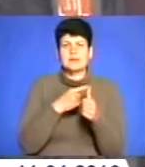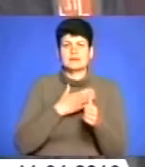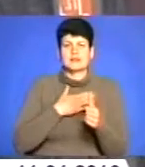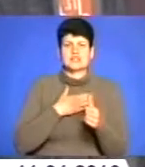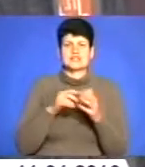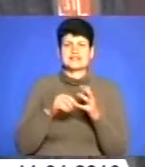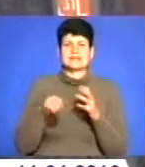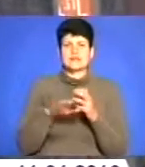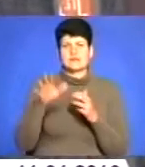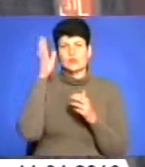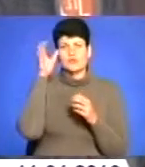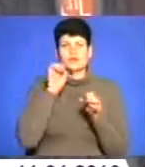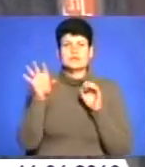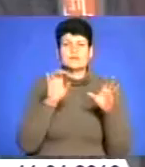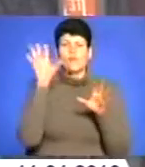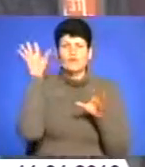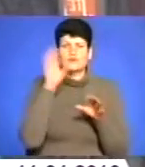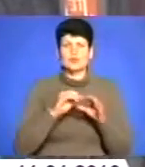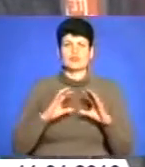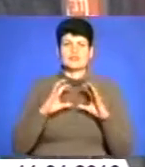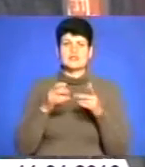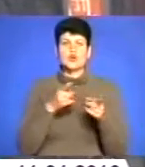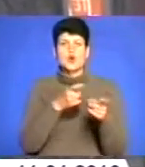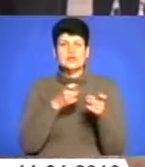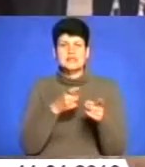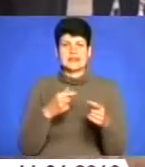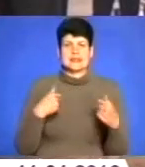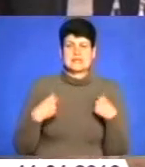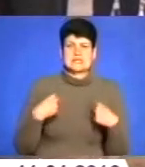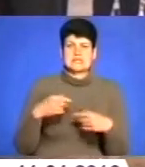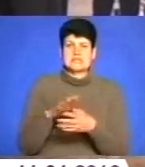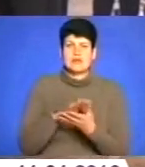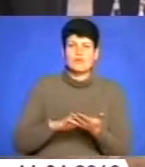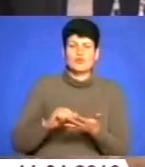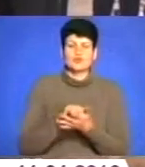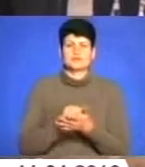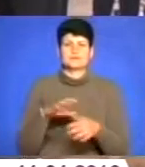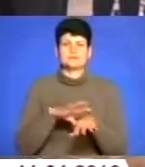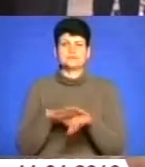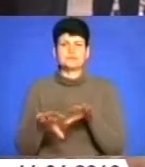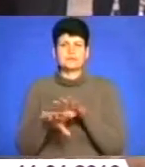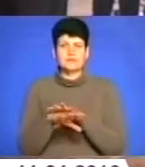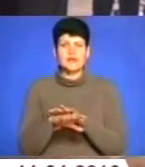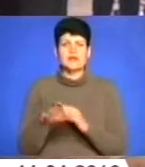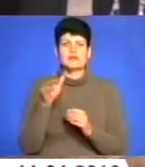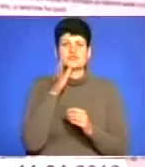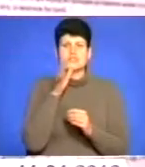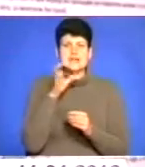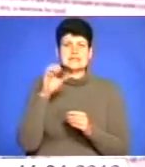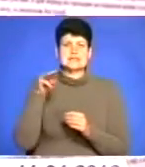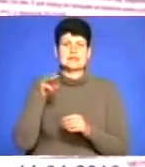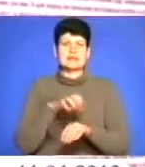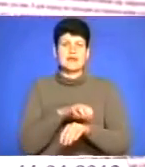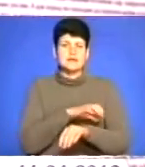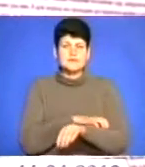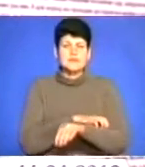земляків-науковців, розкиданих по всьому світу, розстріляних і замучених у концентраційних таборах за часів сталінського режиму.